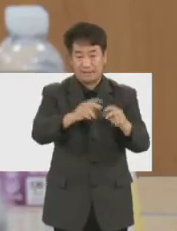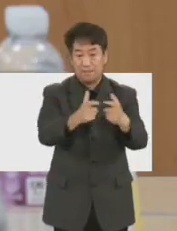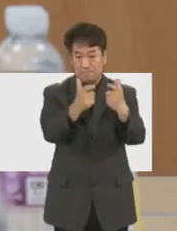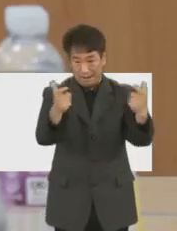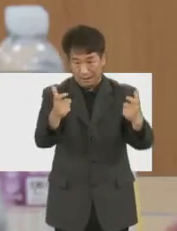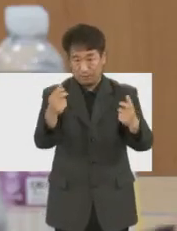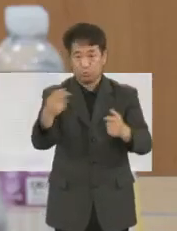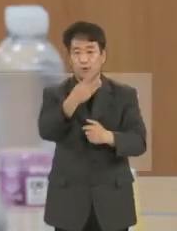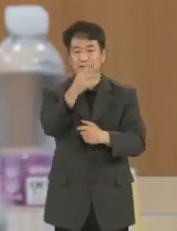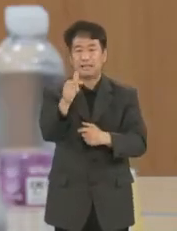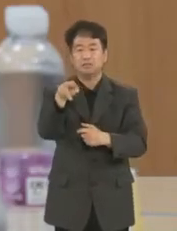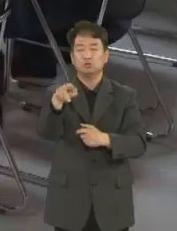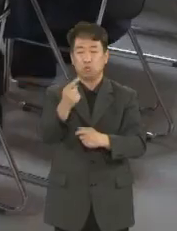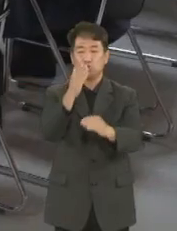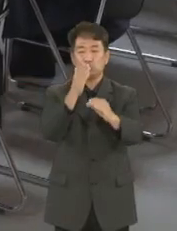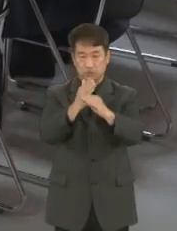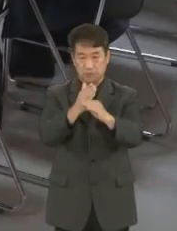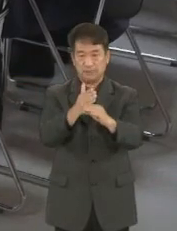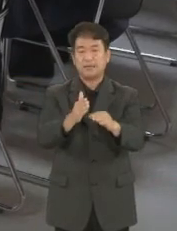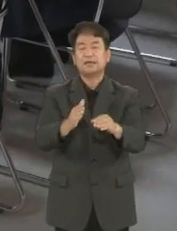도시 도액에 도움이 될 것으로 기대하고 있습니다